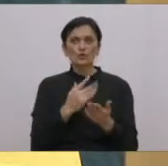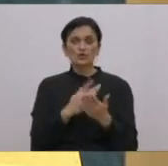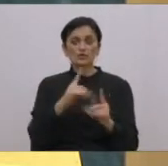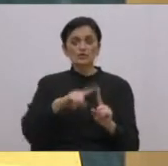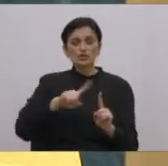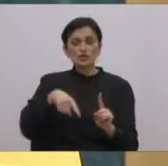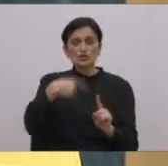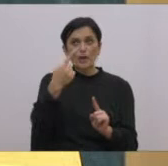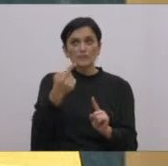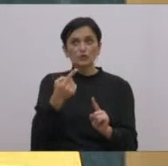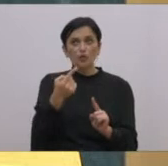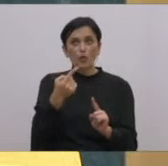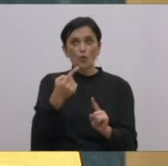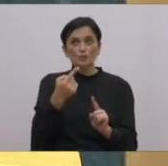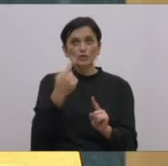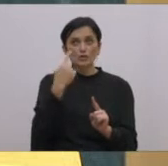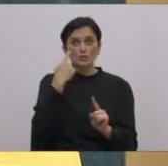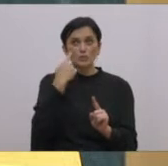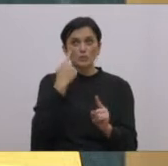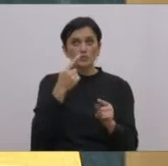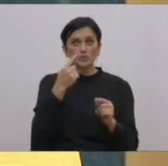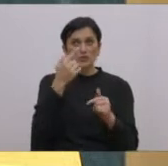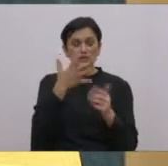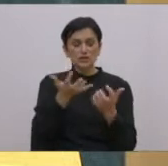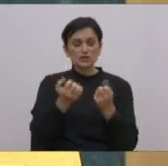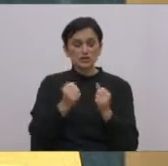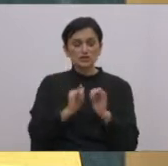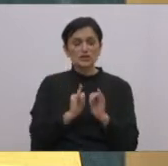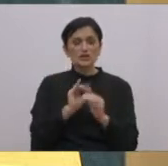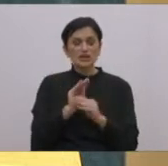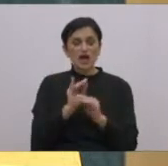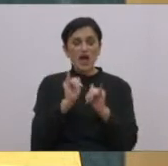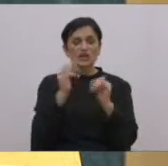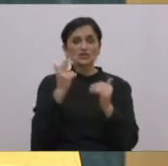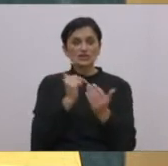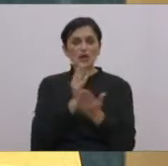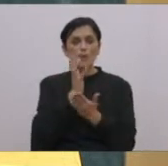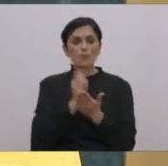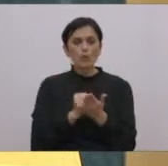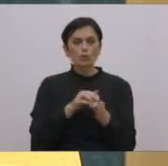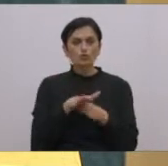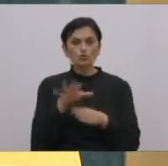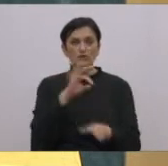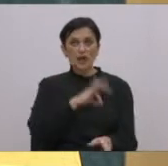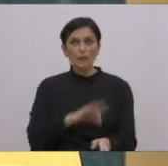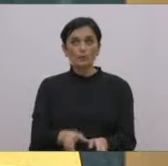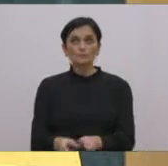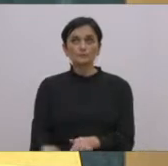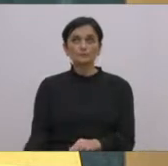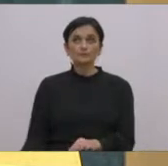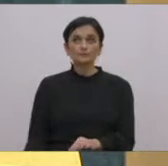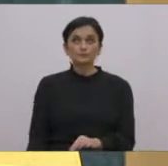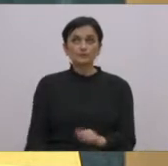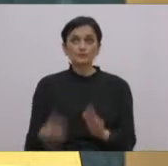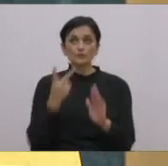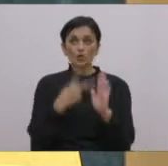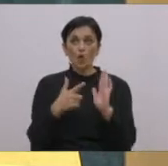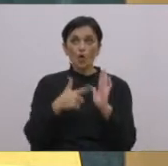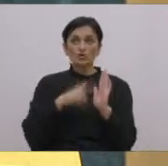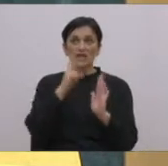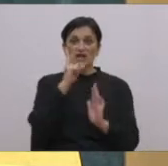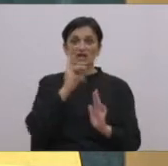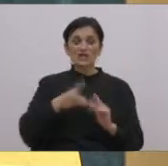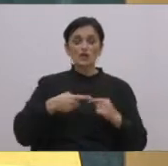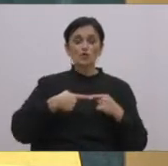შემდგომი მიმზიდველობის გაზდისა და შესაბამისად პოტენციალის სრული გამოყენებისათვის. 27 კილომეტრიანი მონაკვეთი,